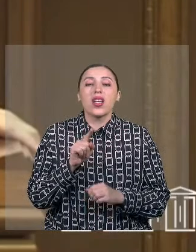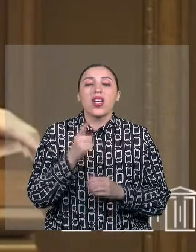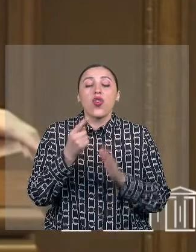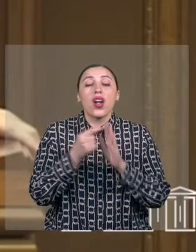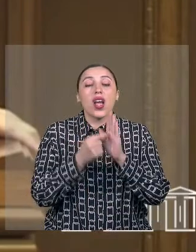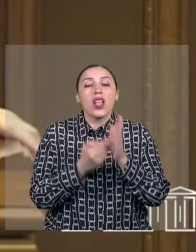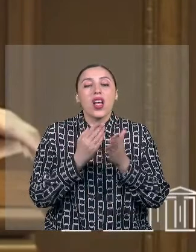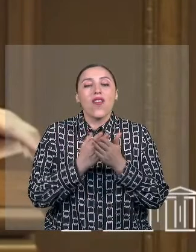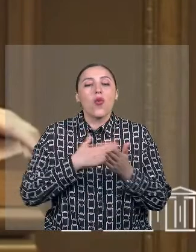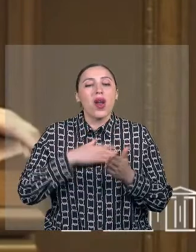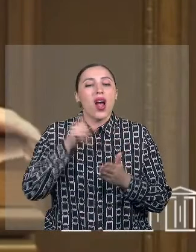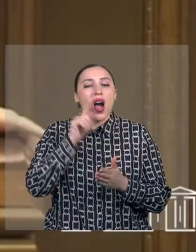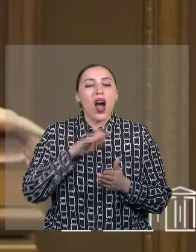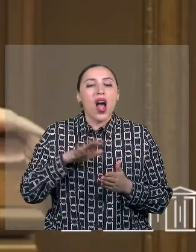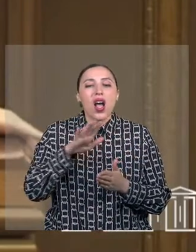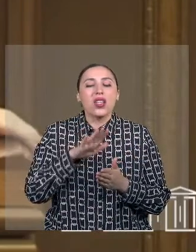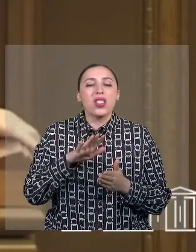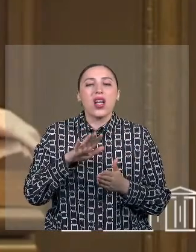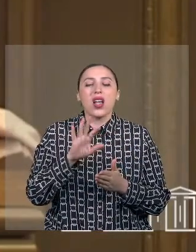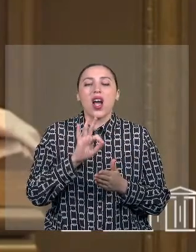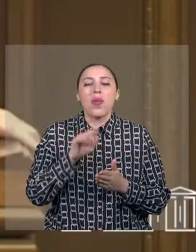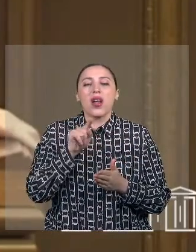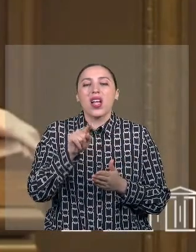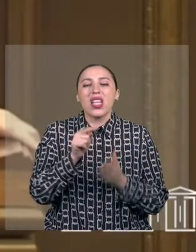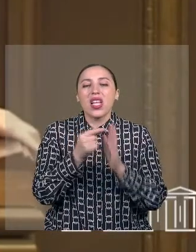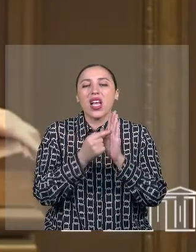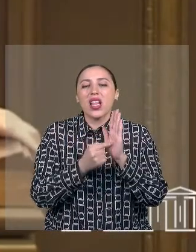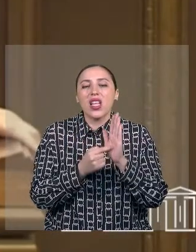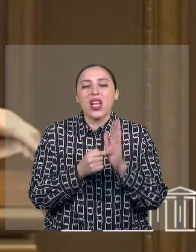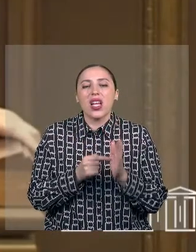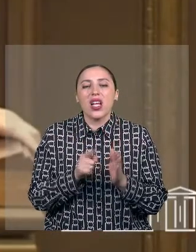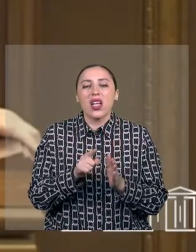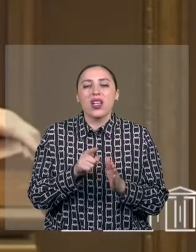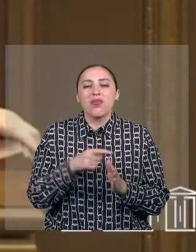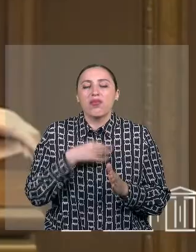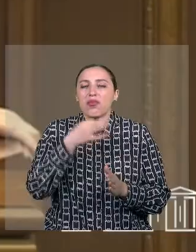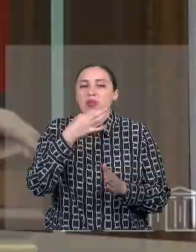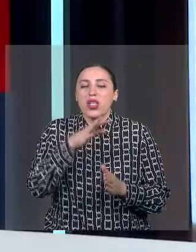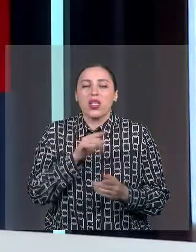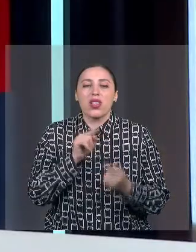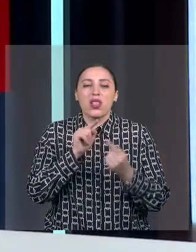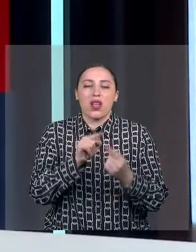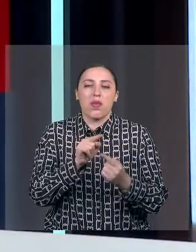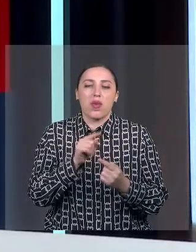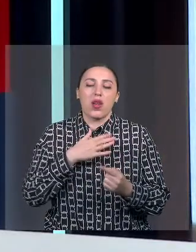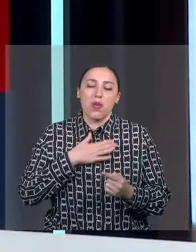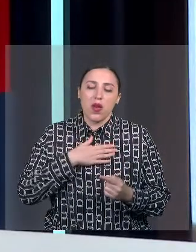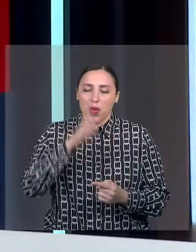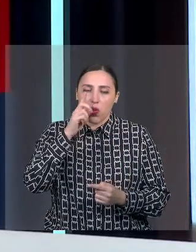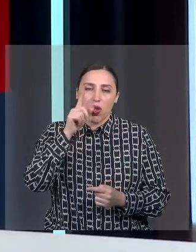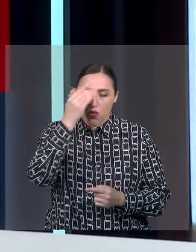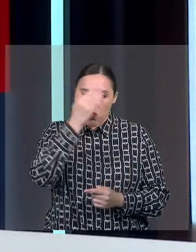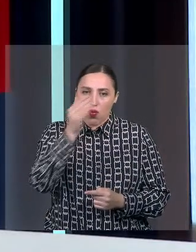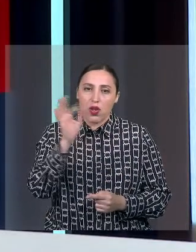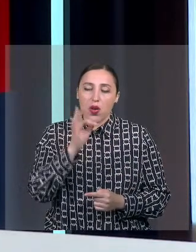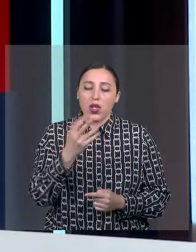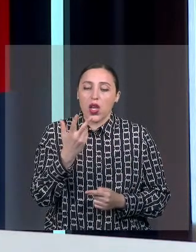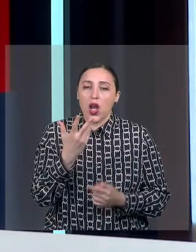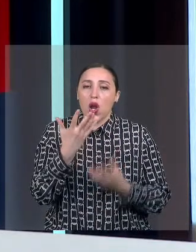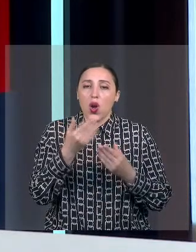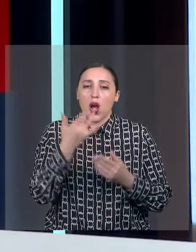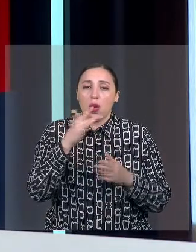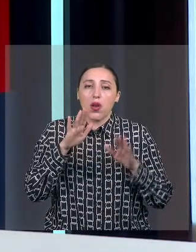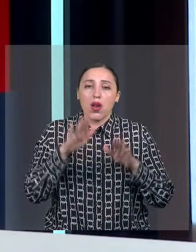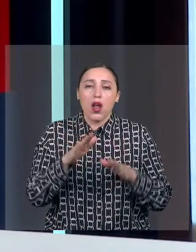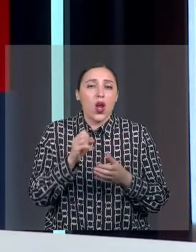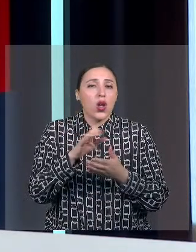չեն Հայաստանի Հանրապետության և Հայաստանի Հանրապետության ժողովրդի համար։ Արդեն 3 օր Վաշինգտոնում